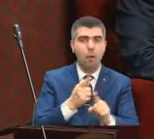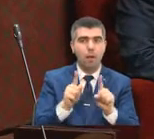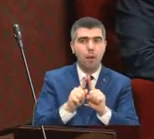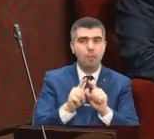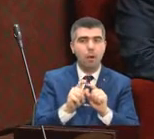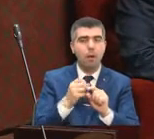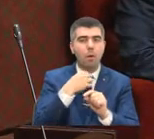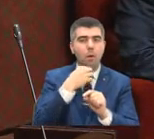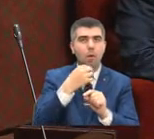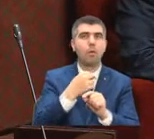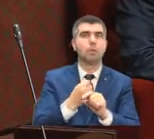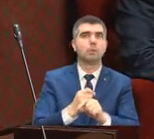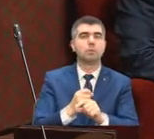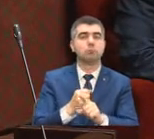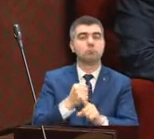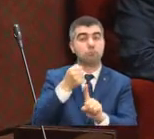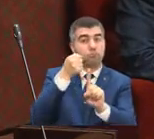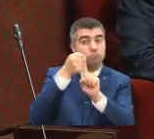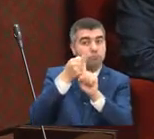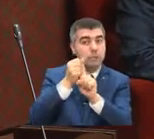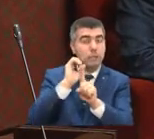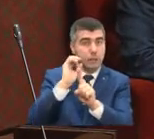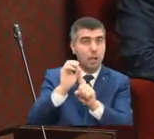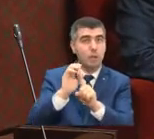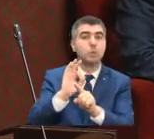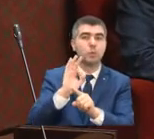فقط لهذه الفئة لأن